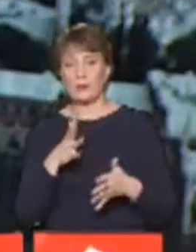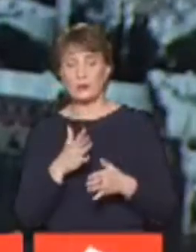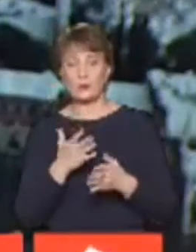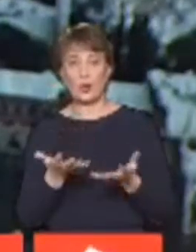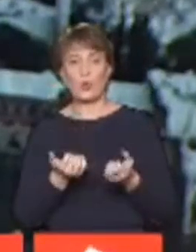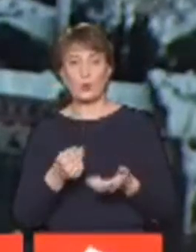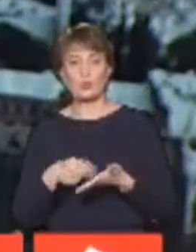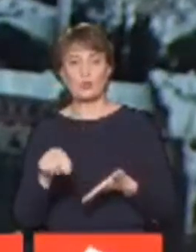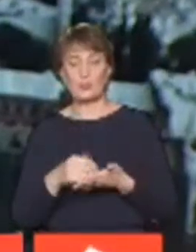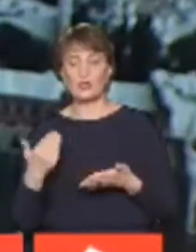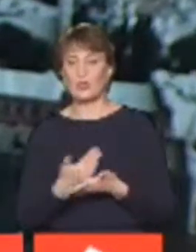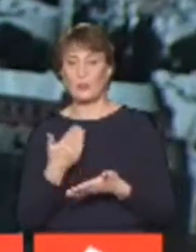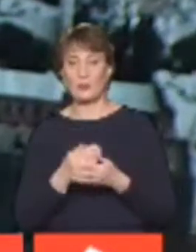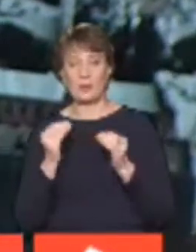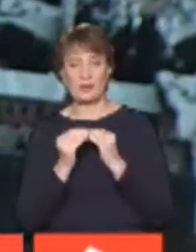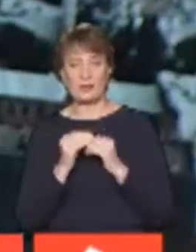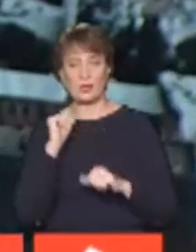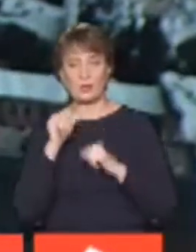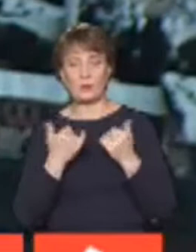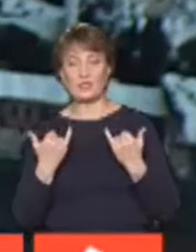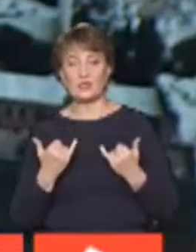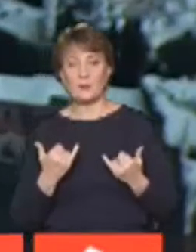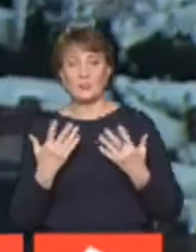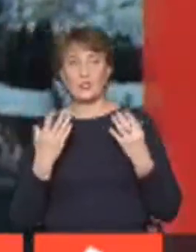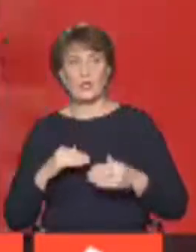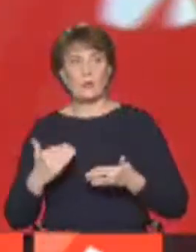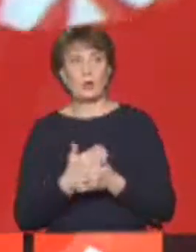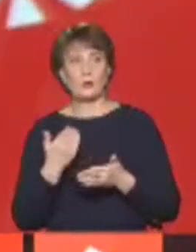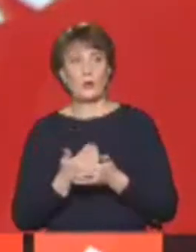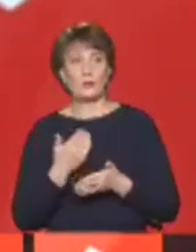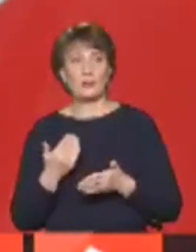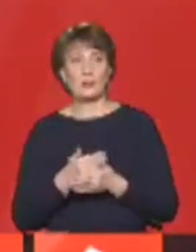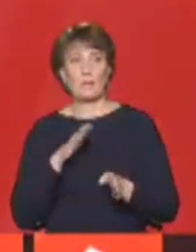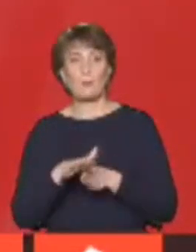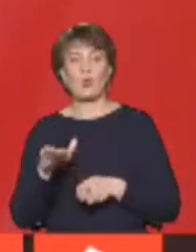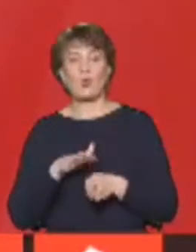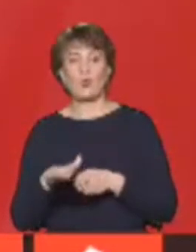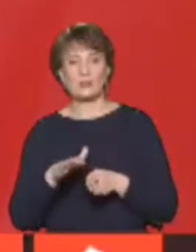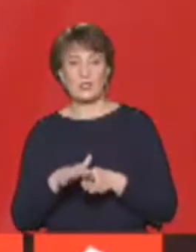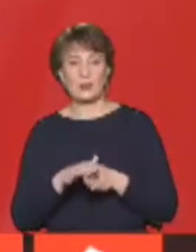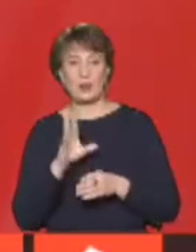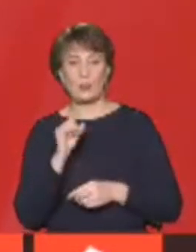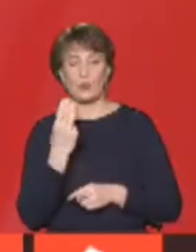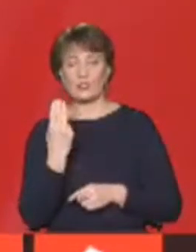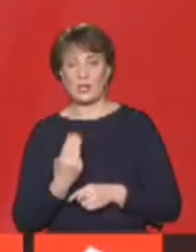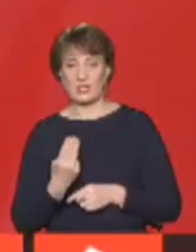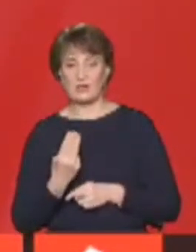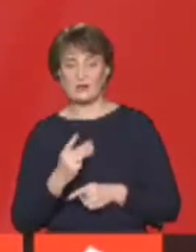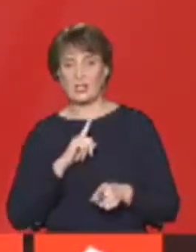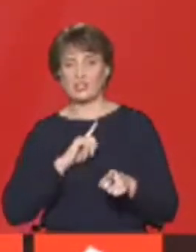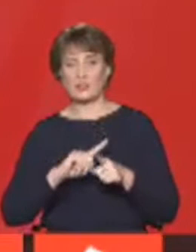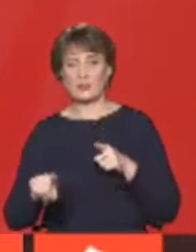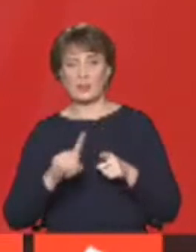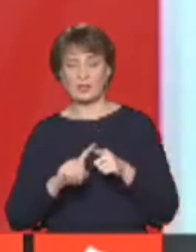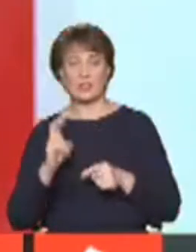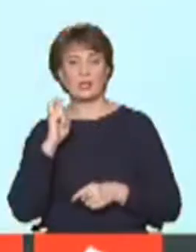не оновлювався десятками років. На сьогоднішній день оновлена, майже повністю оновлена Борщагівська лінія, швидкісний трамвай.